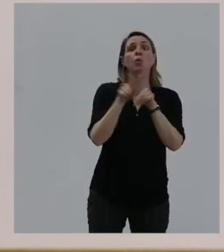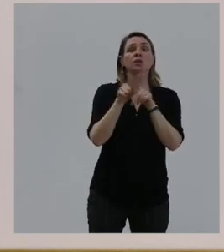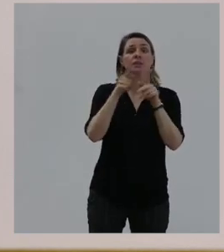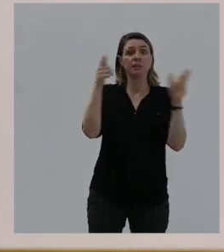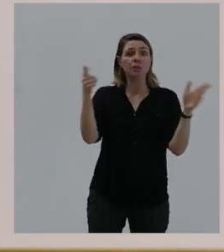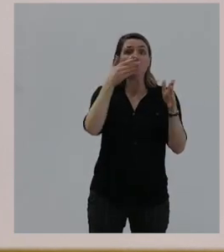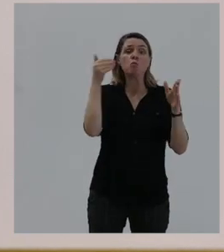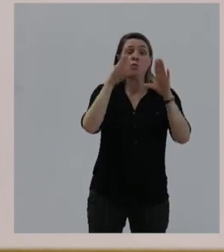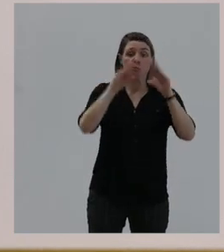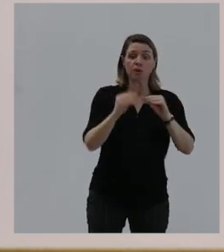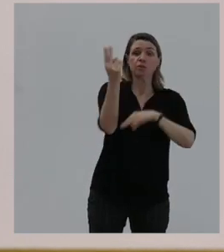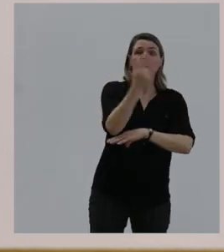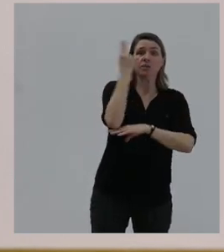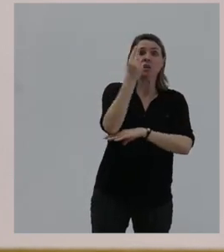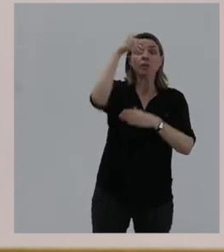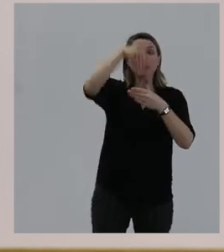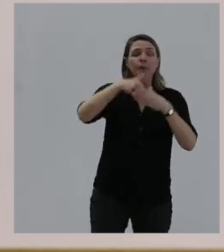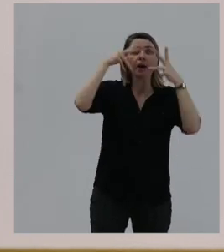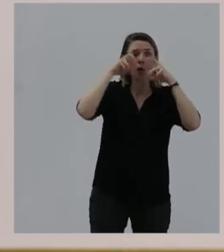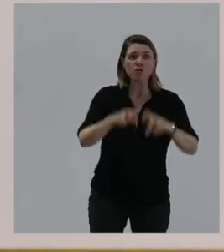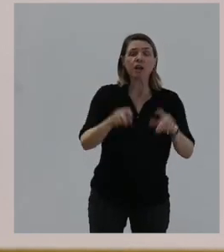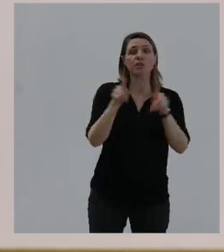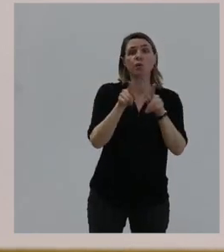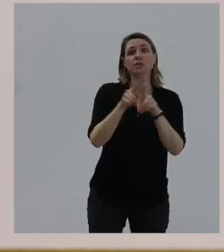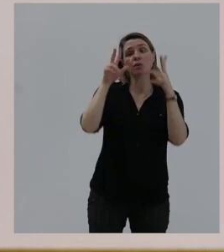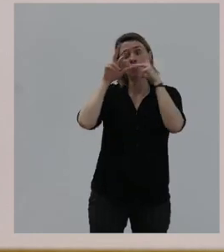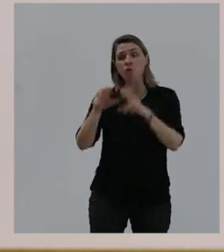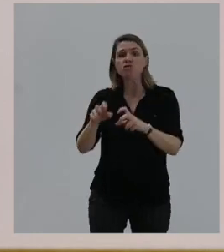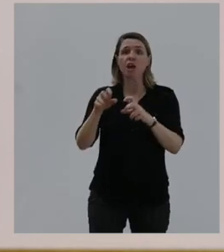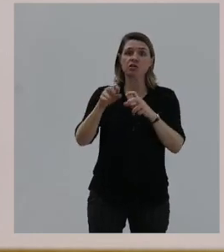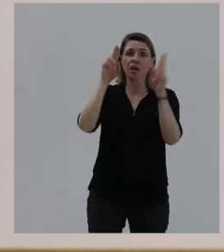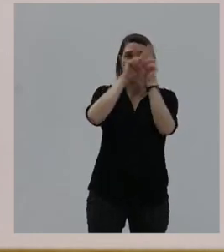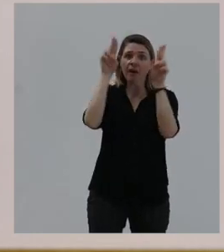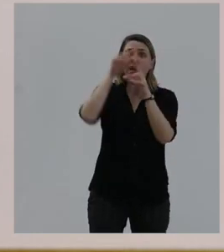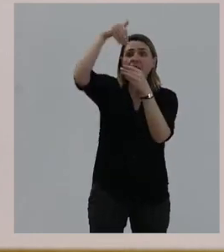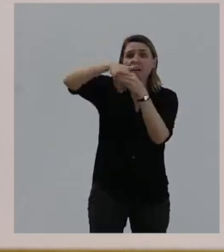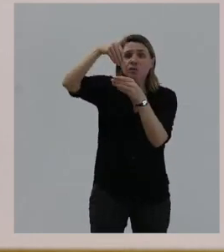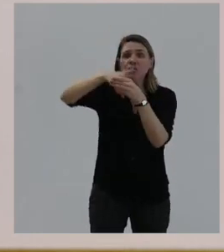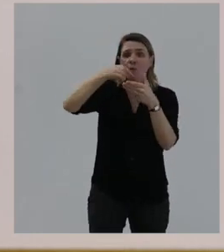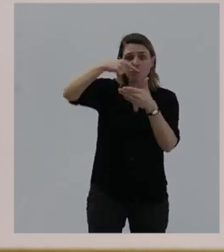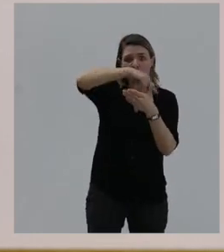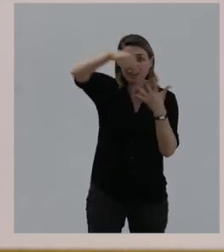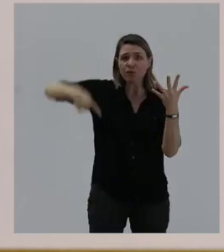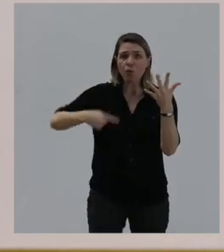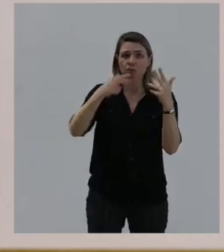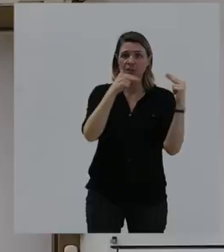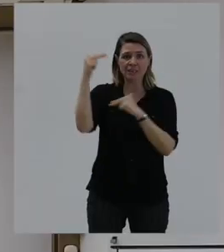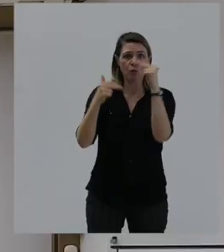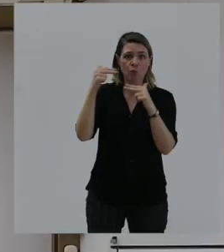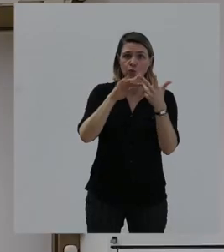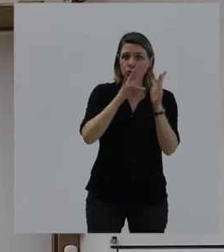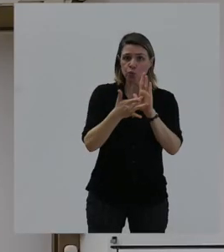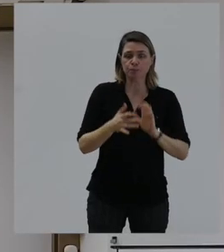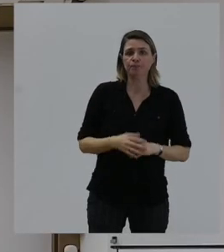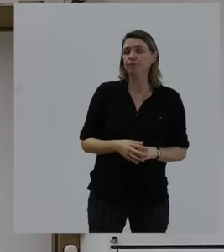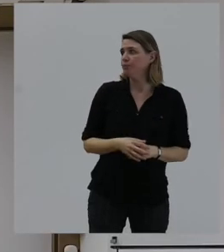positionner l'université dans l'écosystème de la recherche et bien sûr une recherche internationalisée à tous les niveaux. Merci. Je